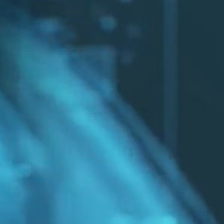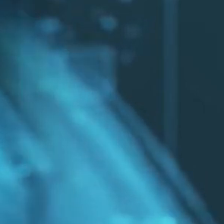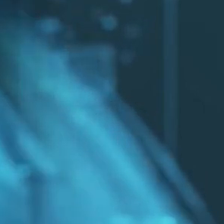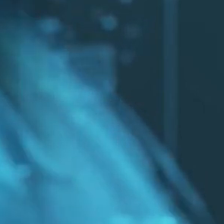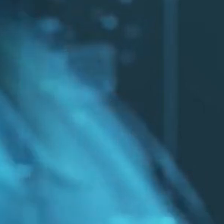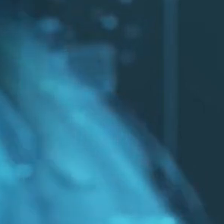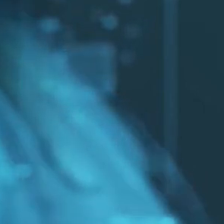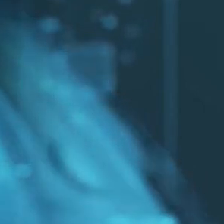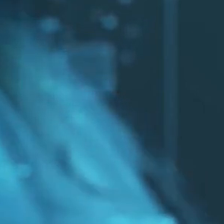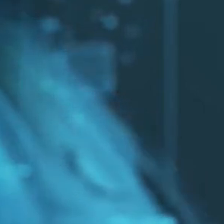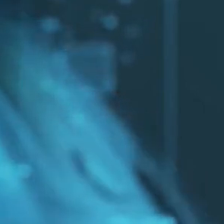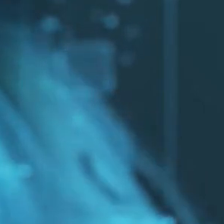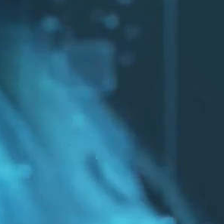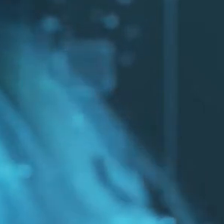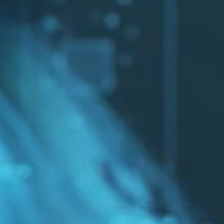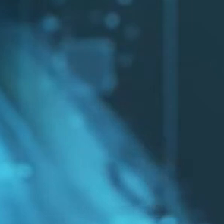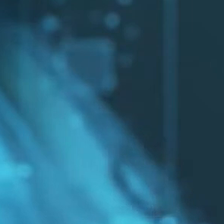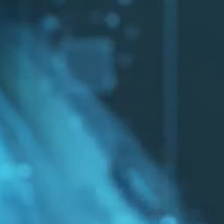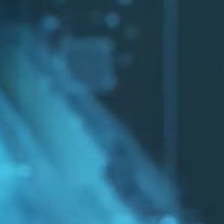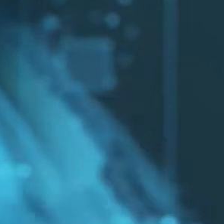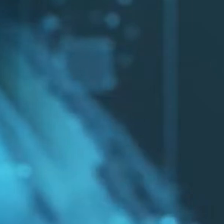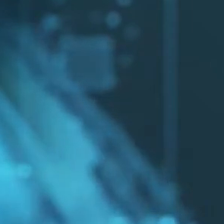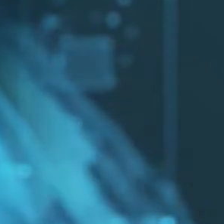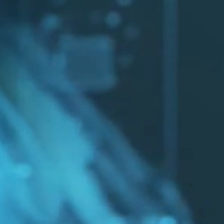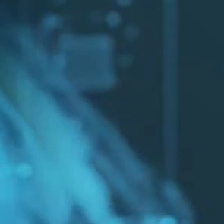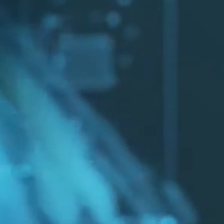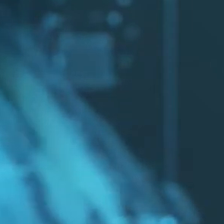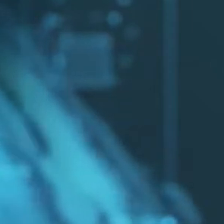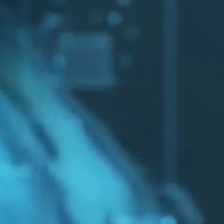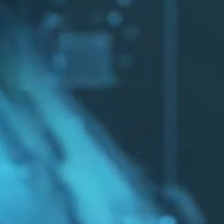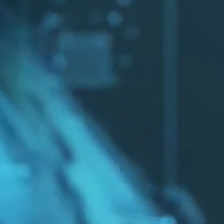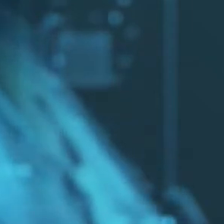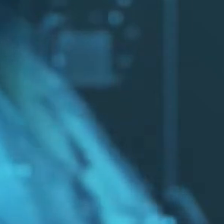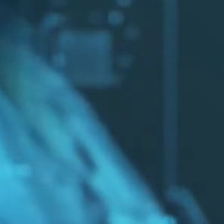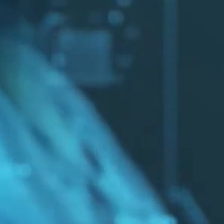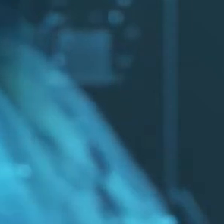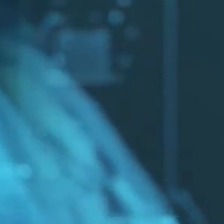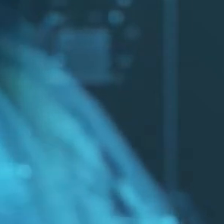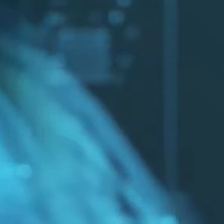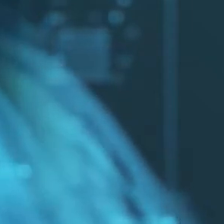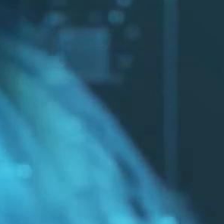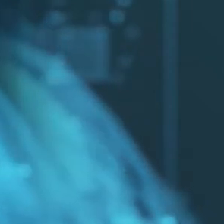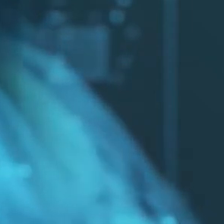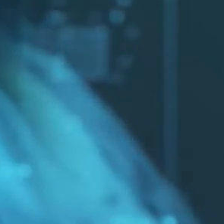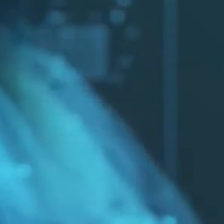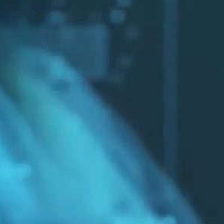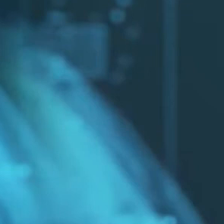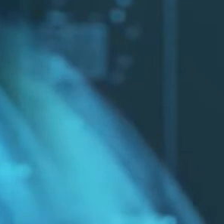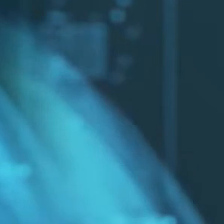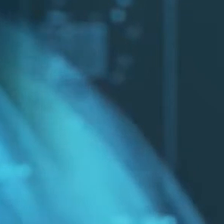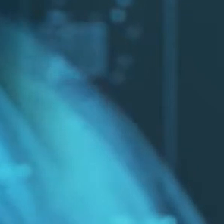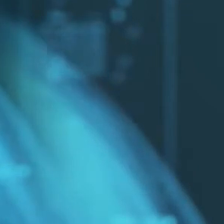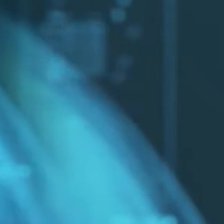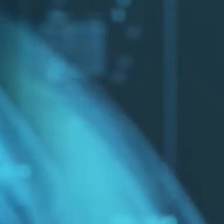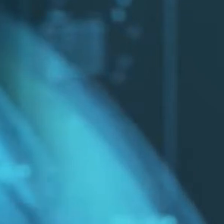жұқтырғаны туралы хабарды үлкен алаңдаушылықпен қабылдағанын айтып, жедел хат жіберді. Сізге жан-жақты қолдау көрсетуге,